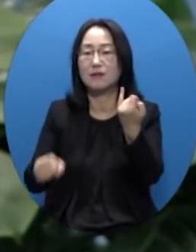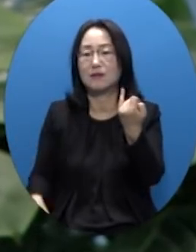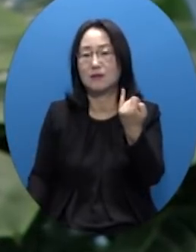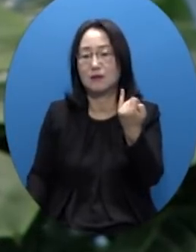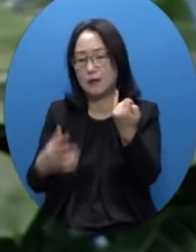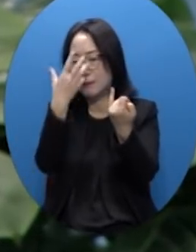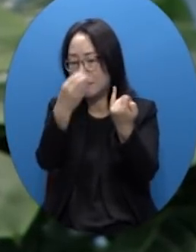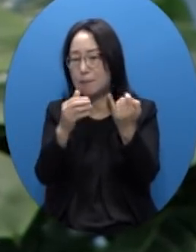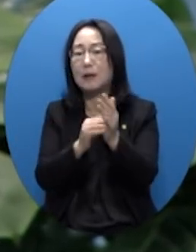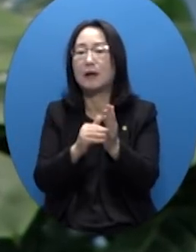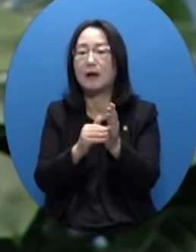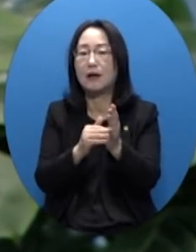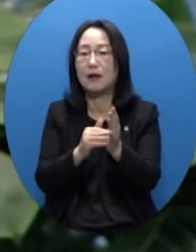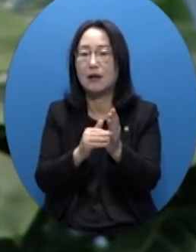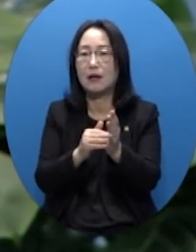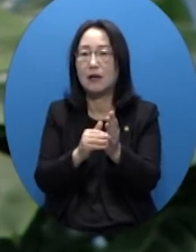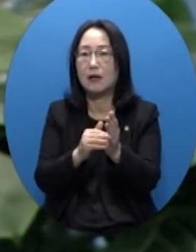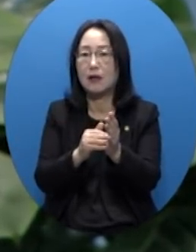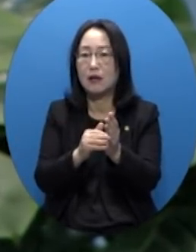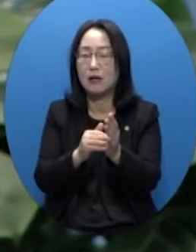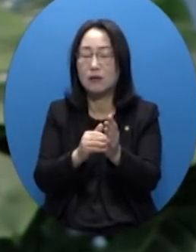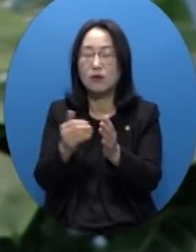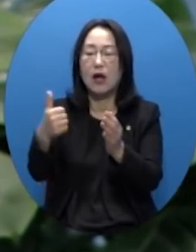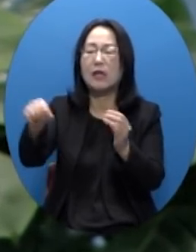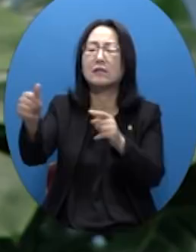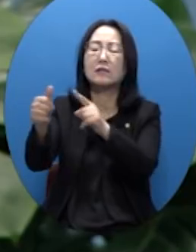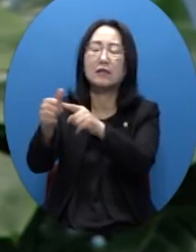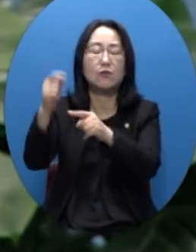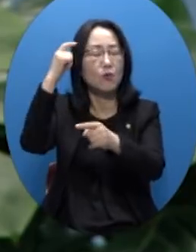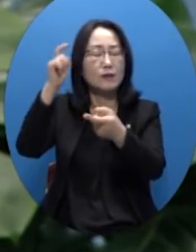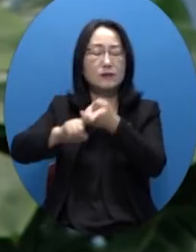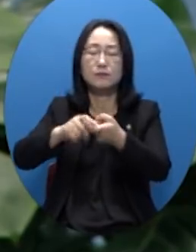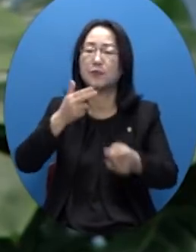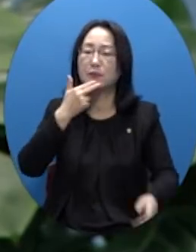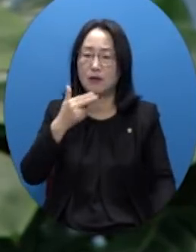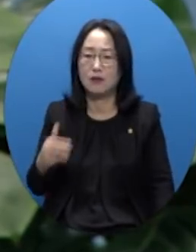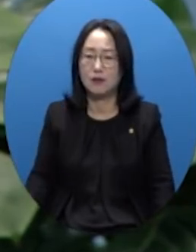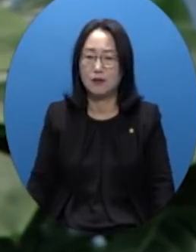아예 아들인 제품에 대해서는 관심이 없었습니다